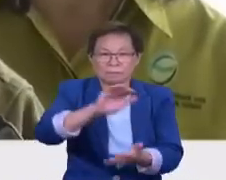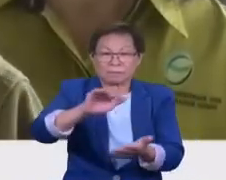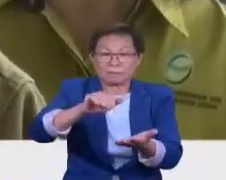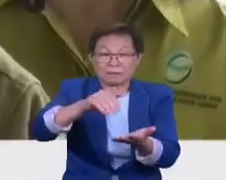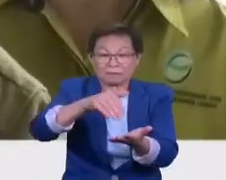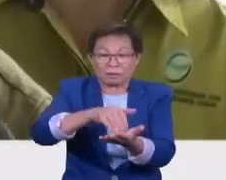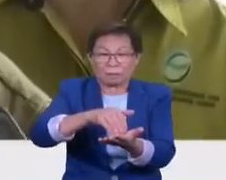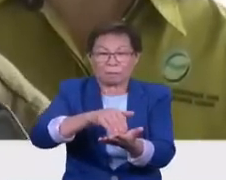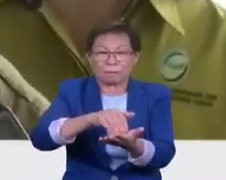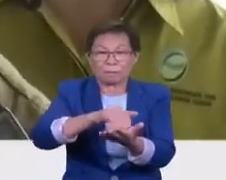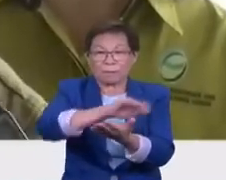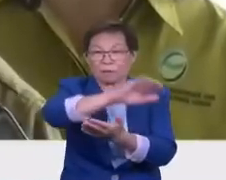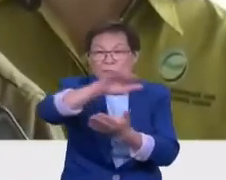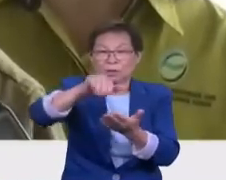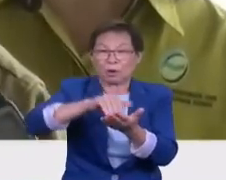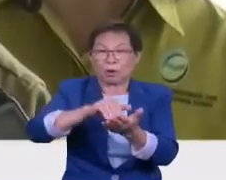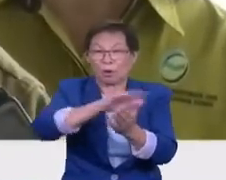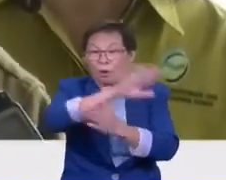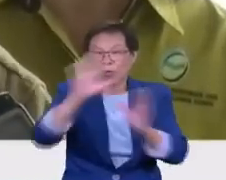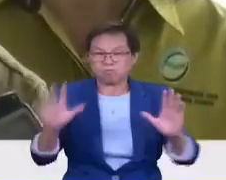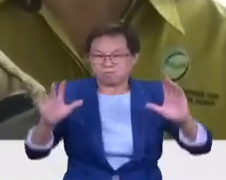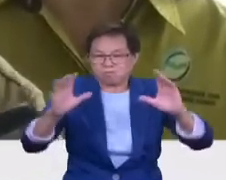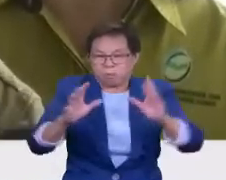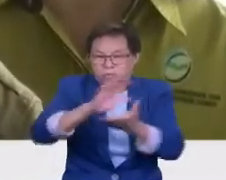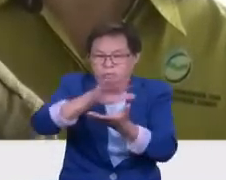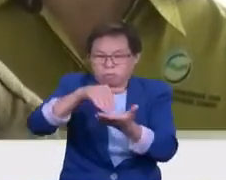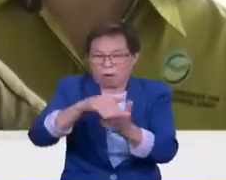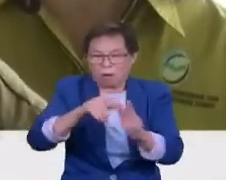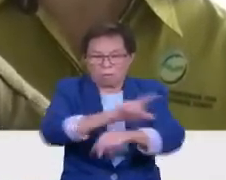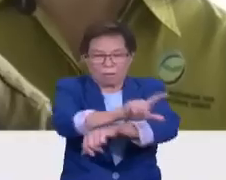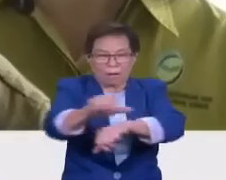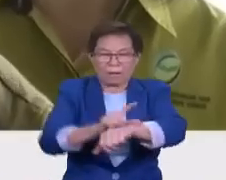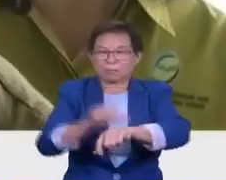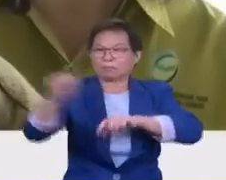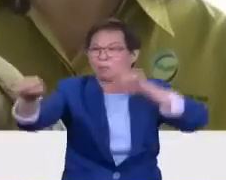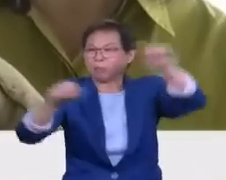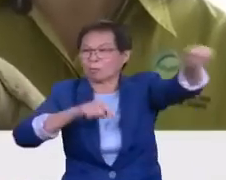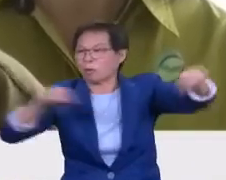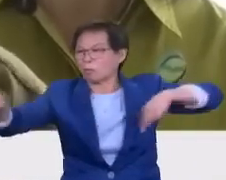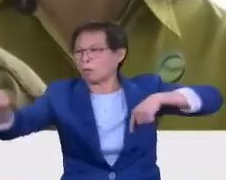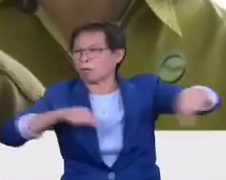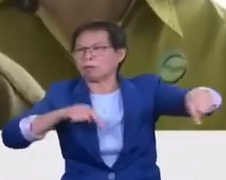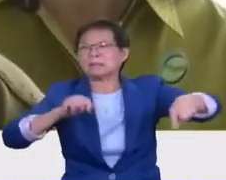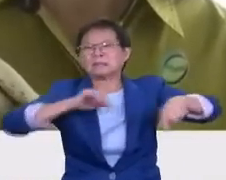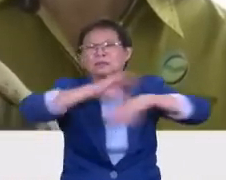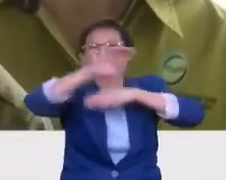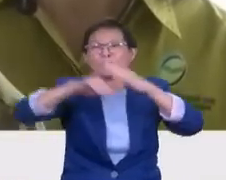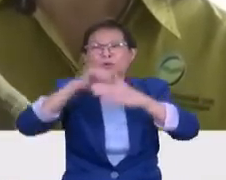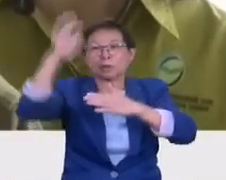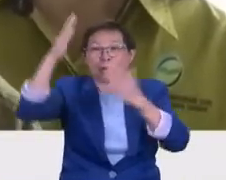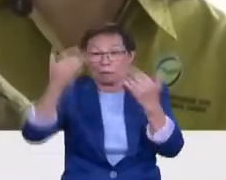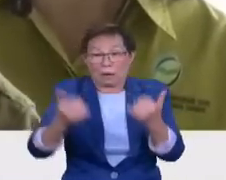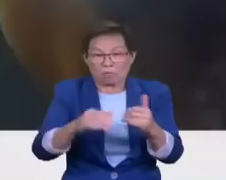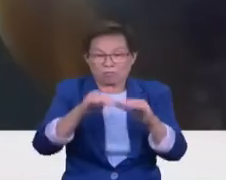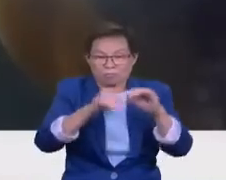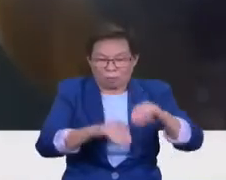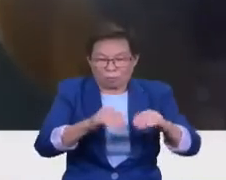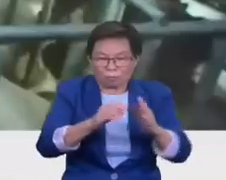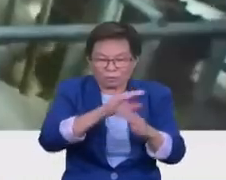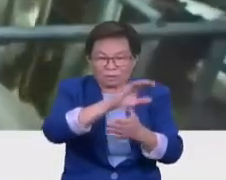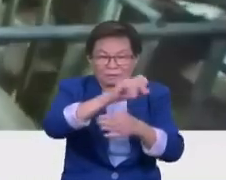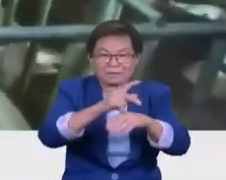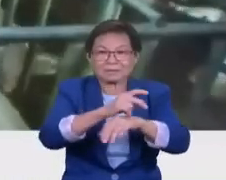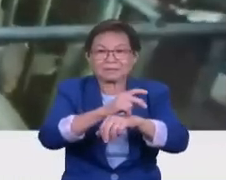semua ladang-ladang yang berkeliharan sini sana di seluruh Sabah ini supaya lebih teratur